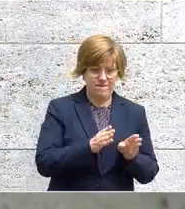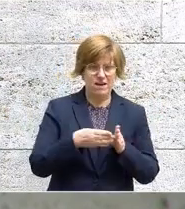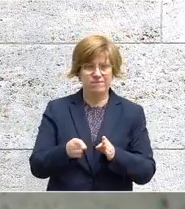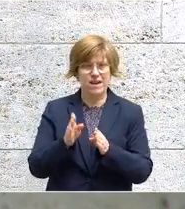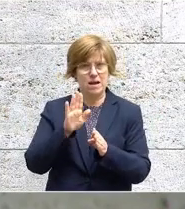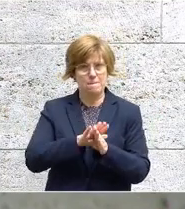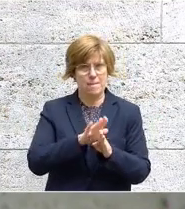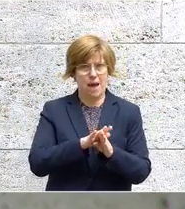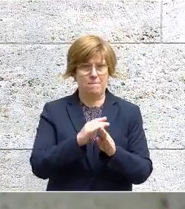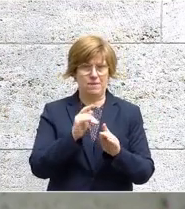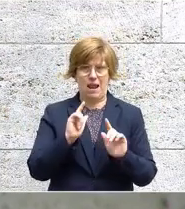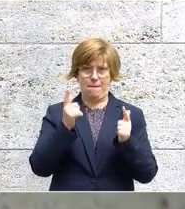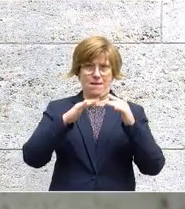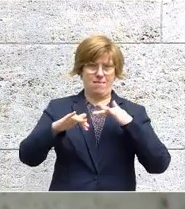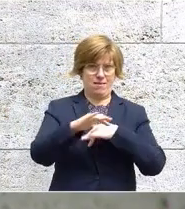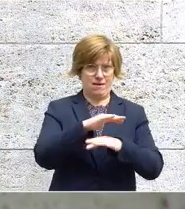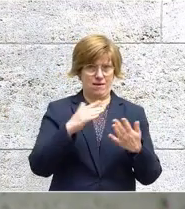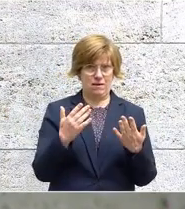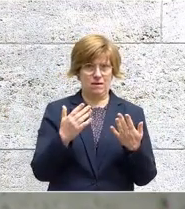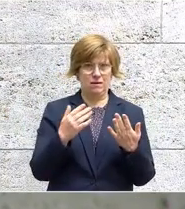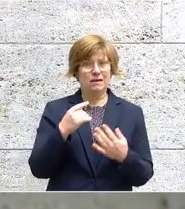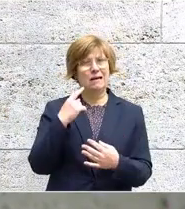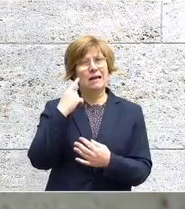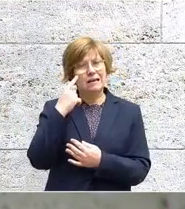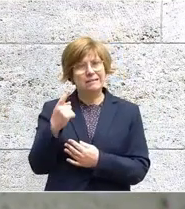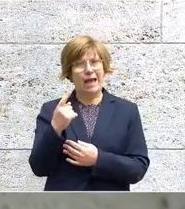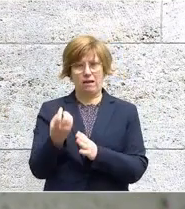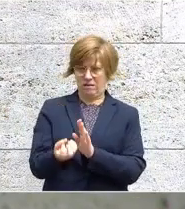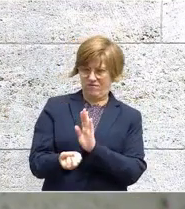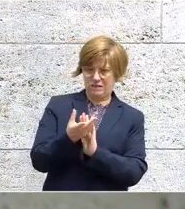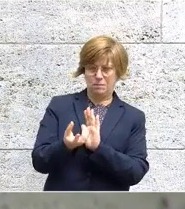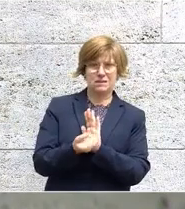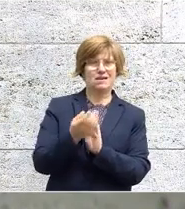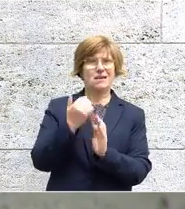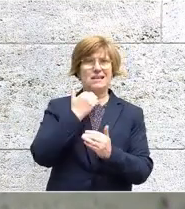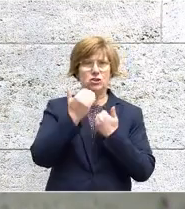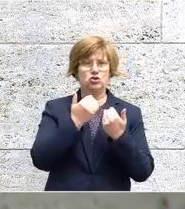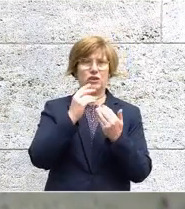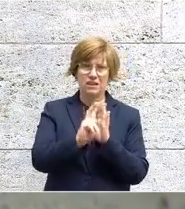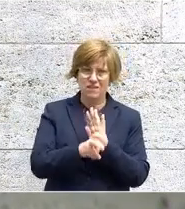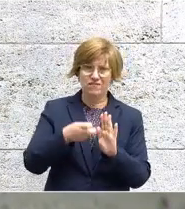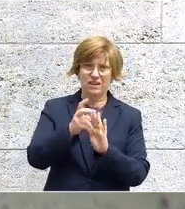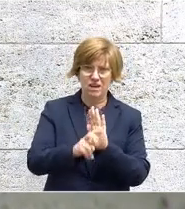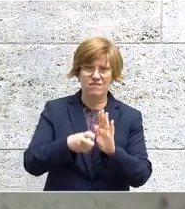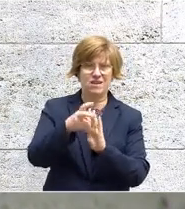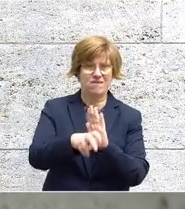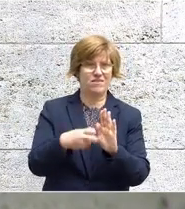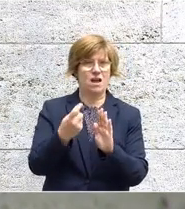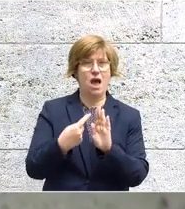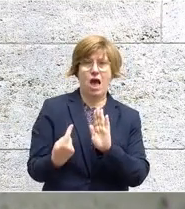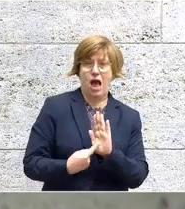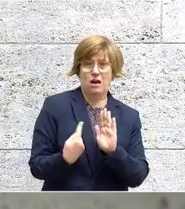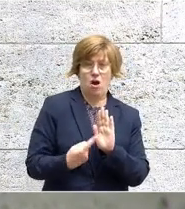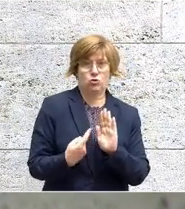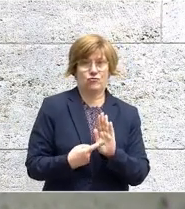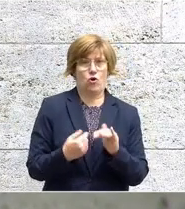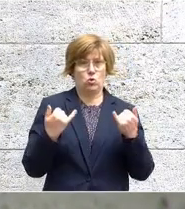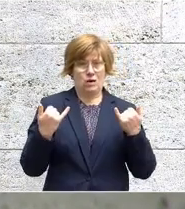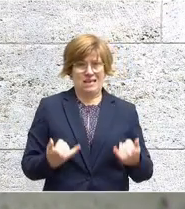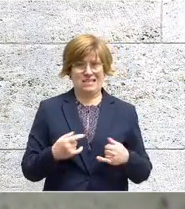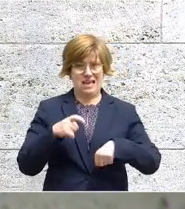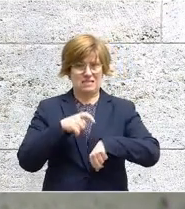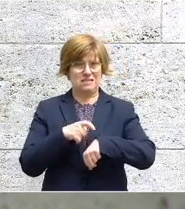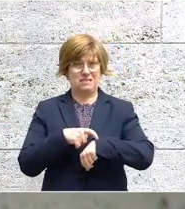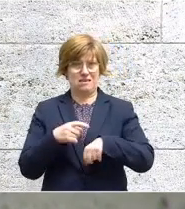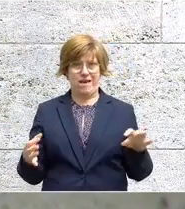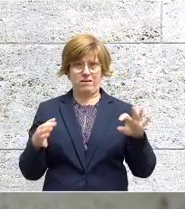auf anderen Wegen lebendig zu halten und das Gedenken an die Ereignisse der Geschichte immer wieder mit den Herausforderungen unserer